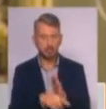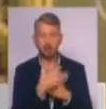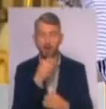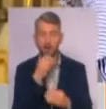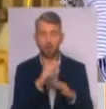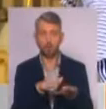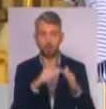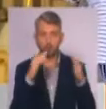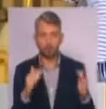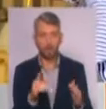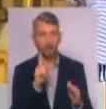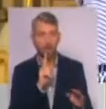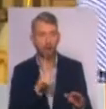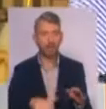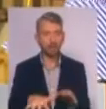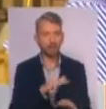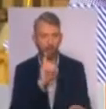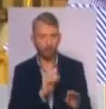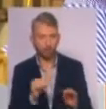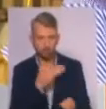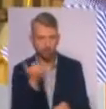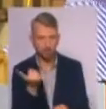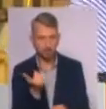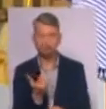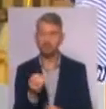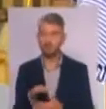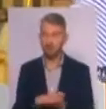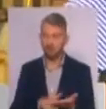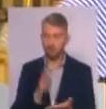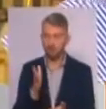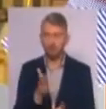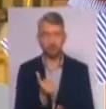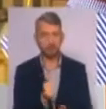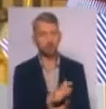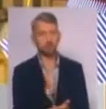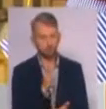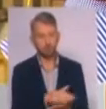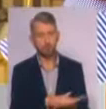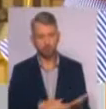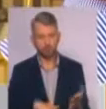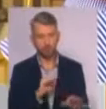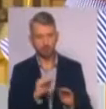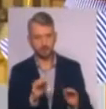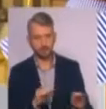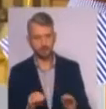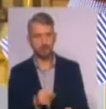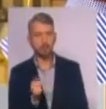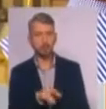але благоустрій території не зроблений. Ще далі буде продовжуватися. І далі будуть продовжувати. Тому мер